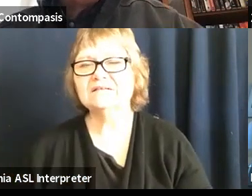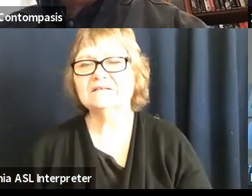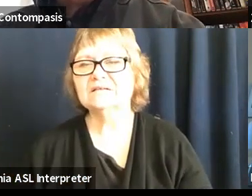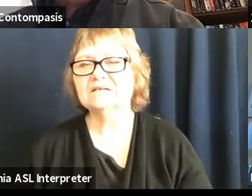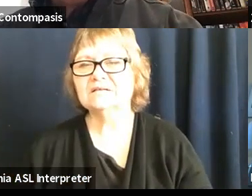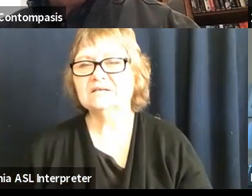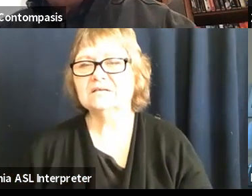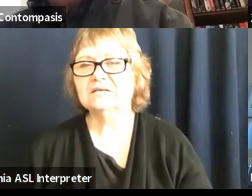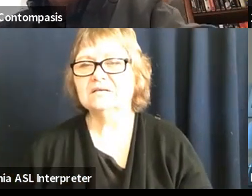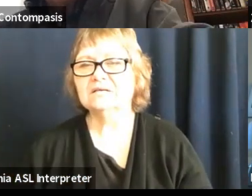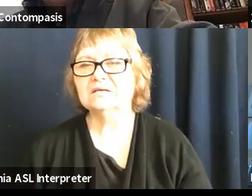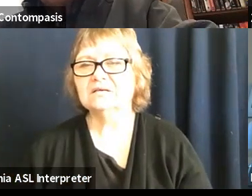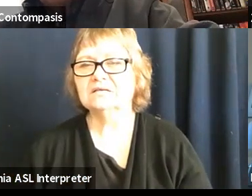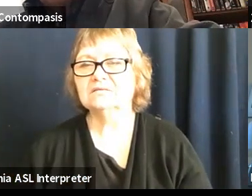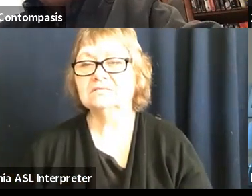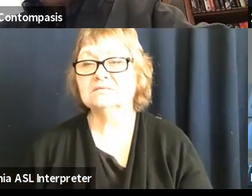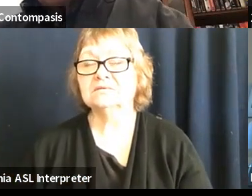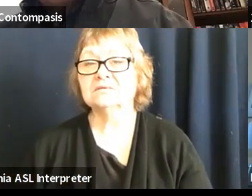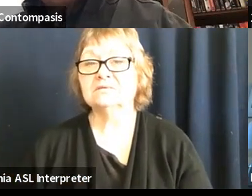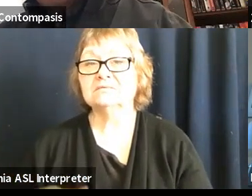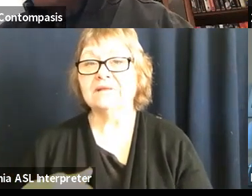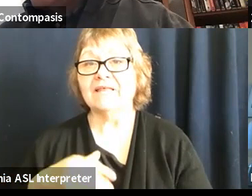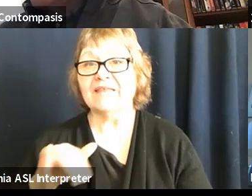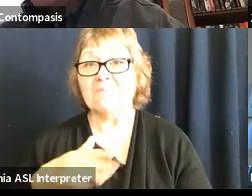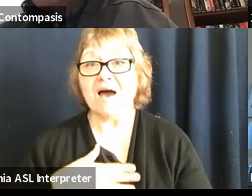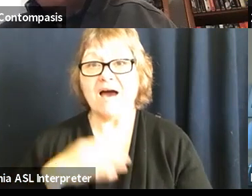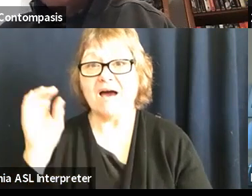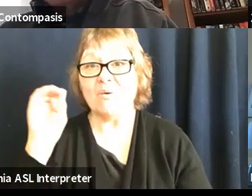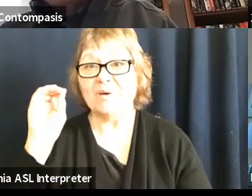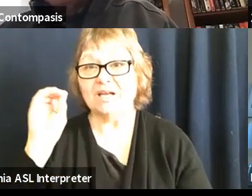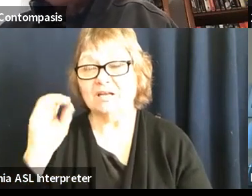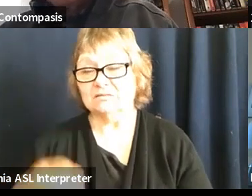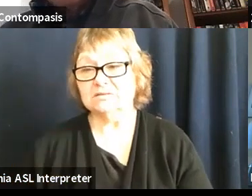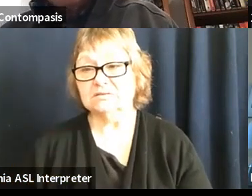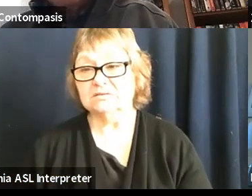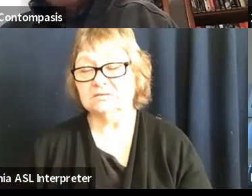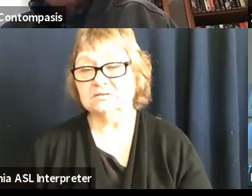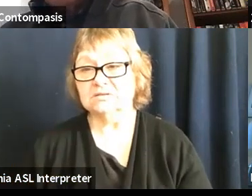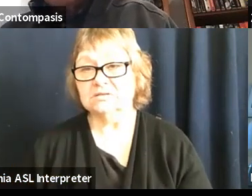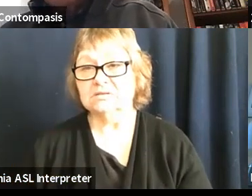，In my opinion， 因为呢三间学校